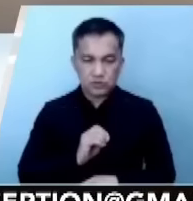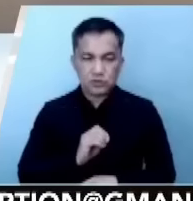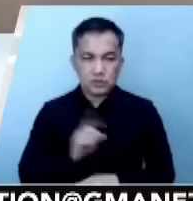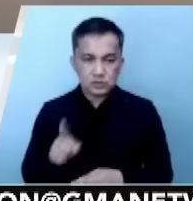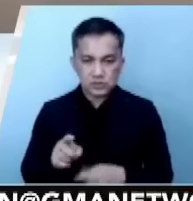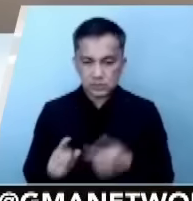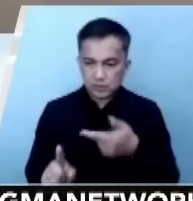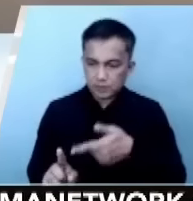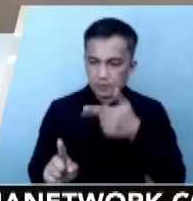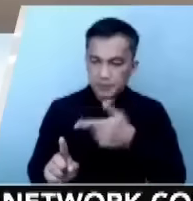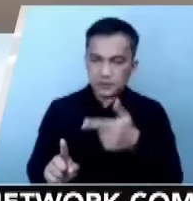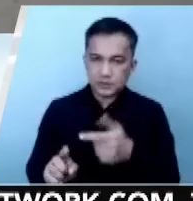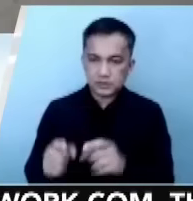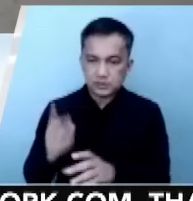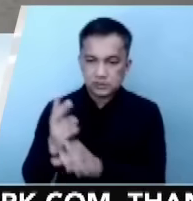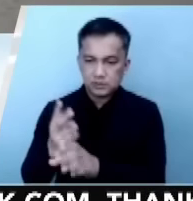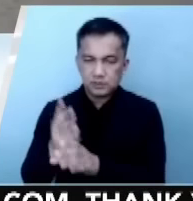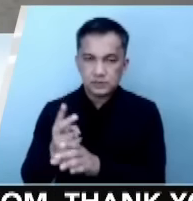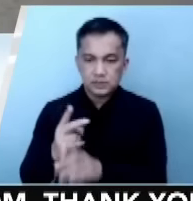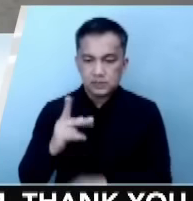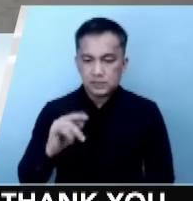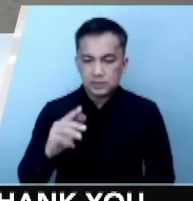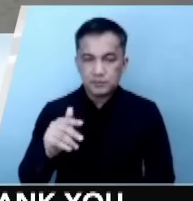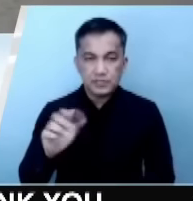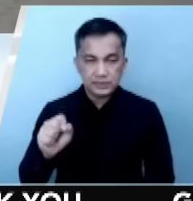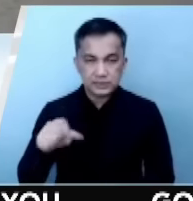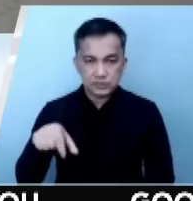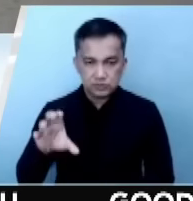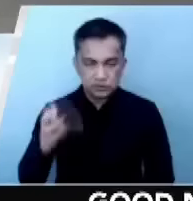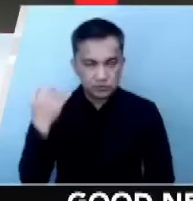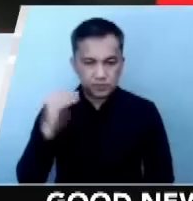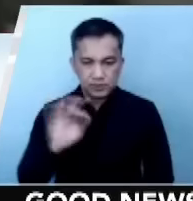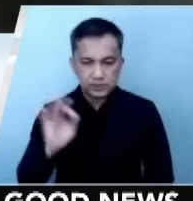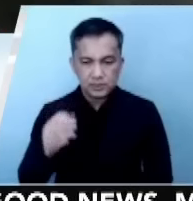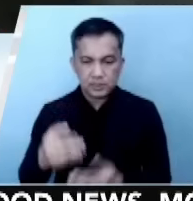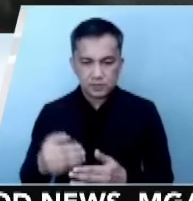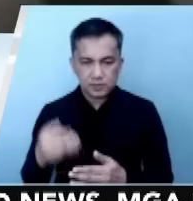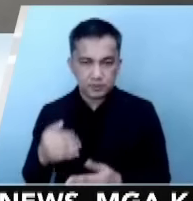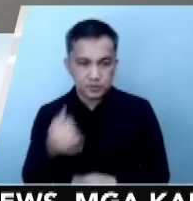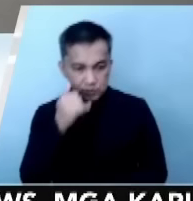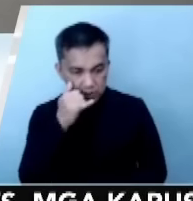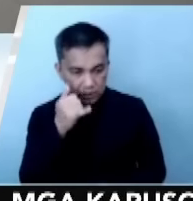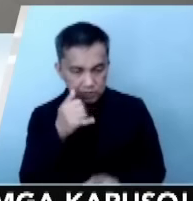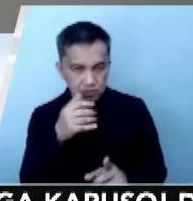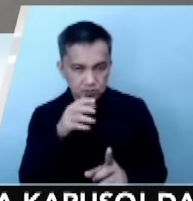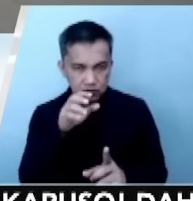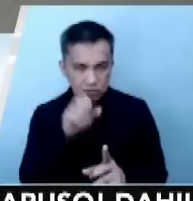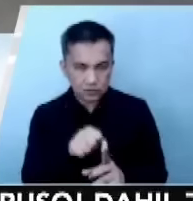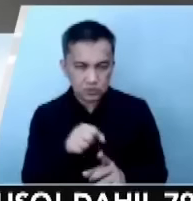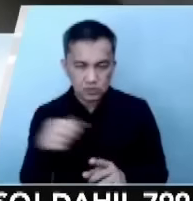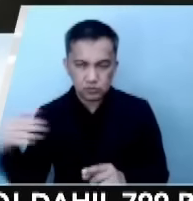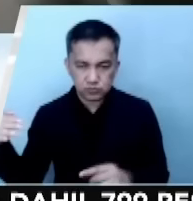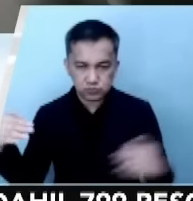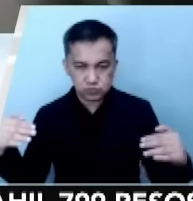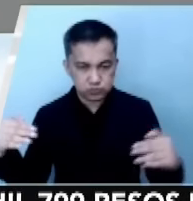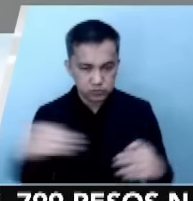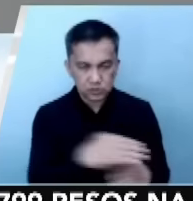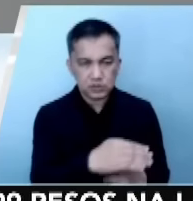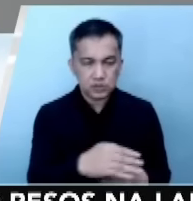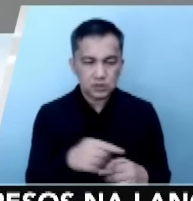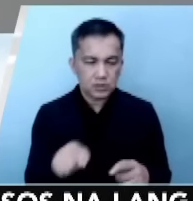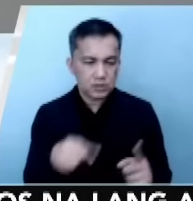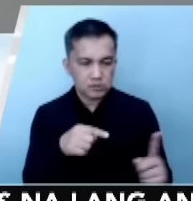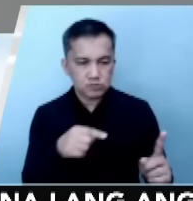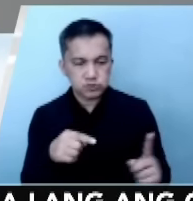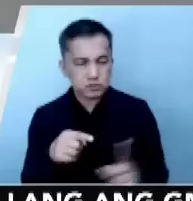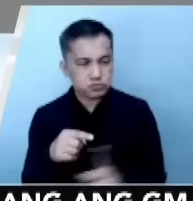Kamyas, Quezon City nitong Biyernes. Bago niyan, ay nakuhana ng CCTV ang pagdaan ng van ng biktima at nang pinaniniwala ang gunman